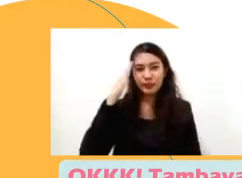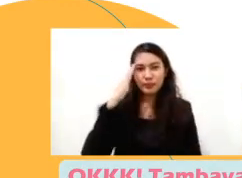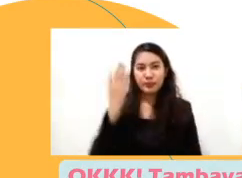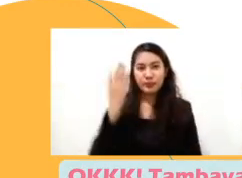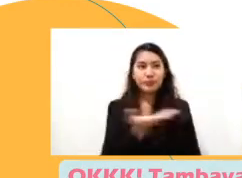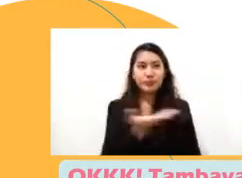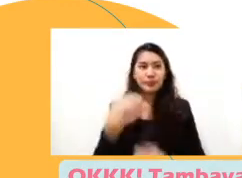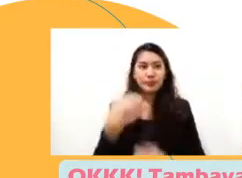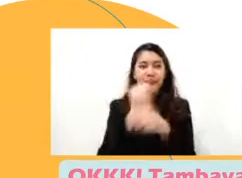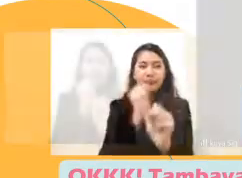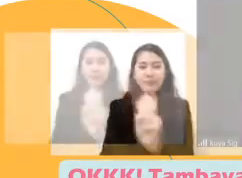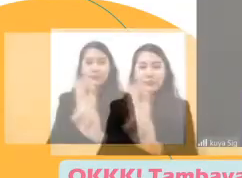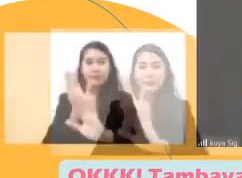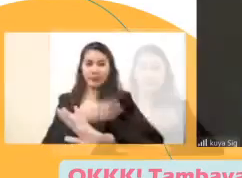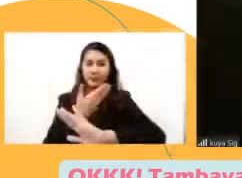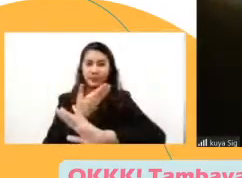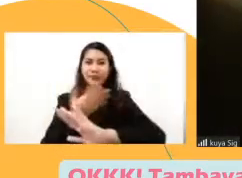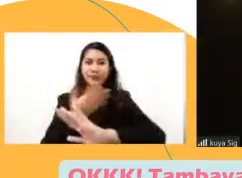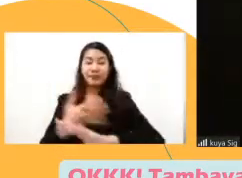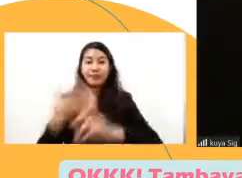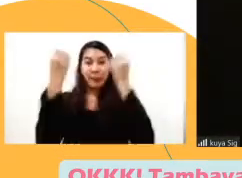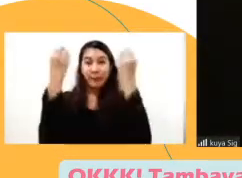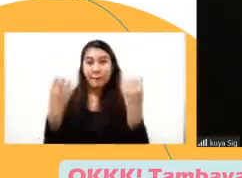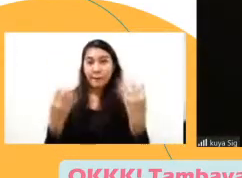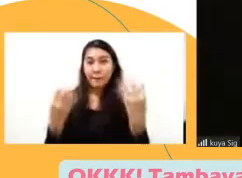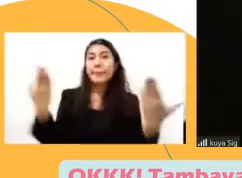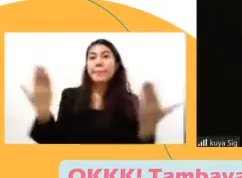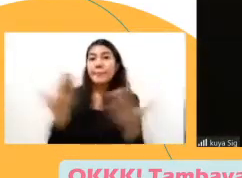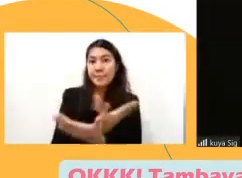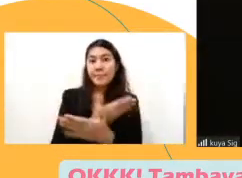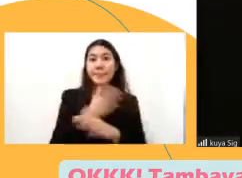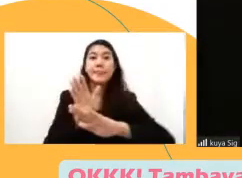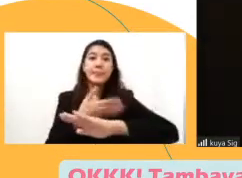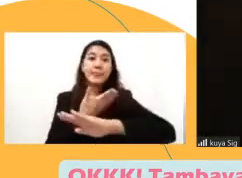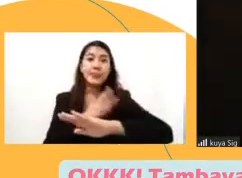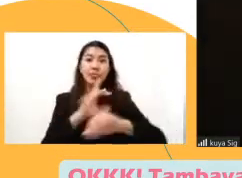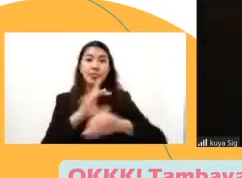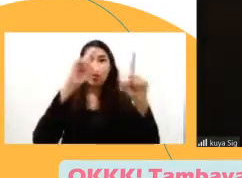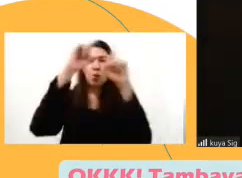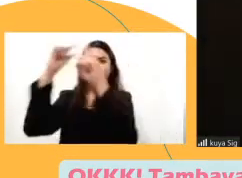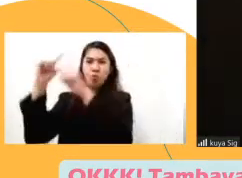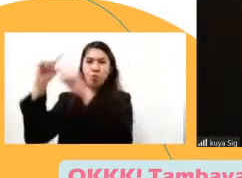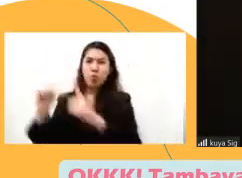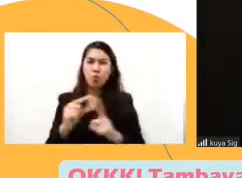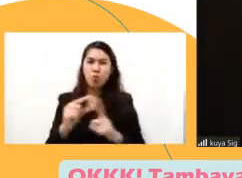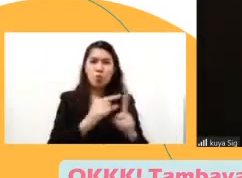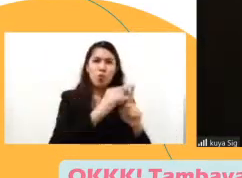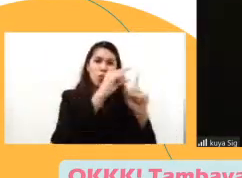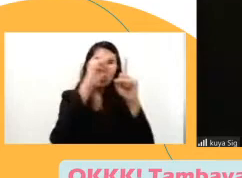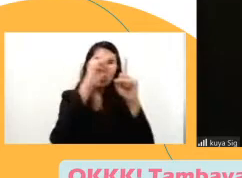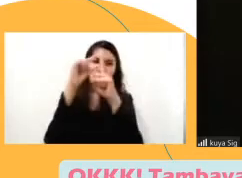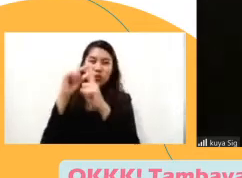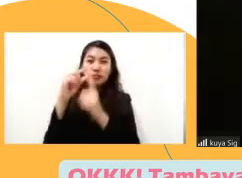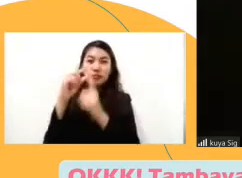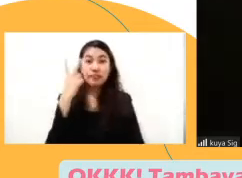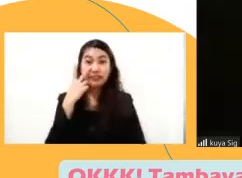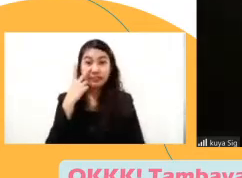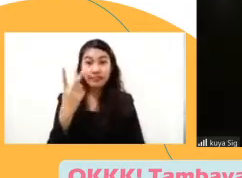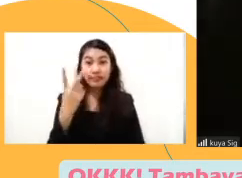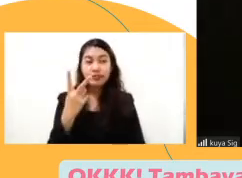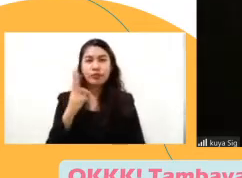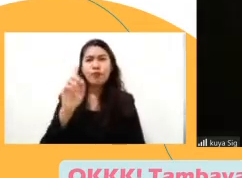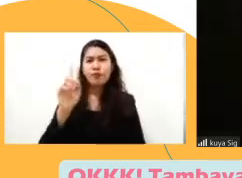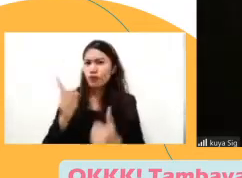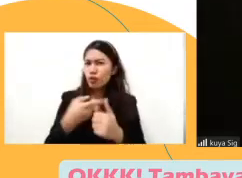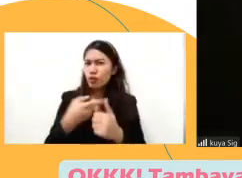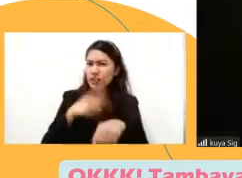Marami tayong mga nakitang bagong salita dito sa word bank natin na yung iba, first time nating narinig. Yung